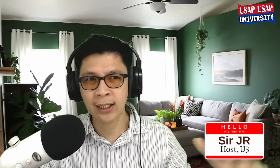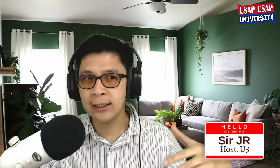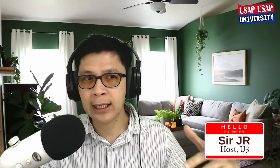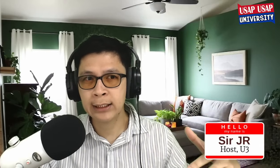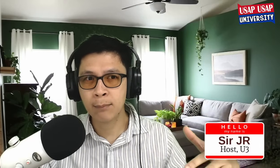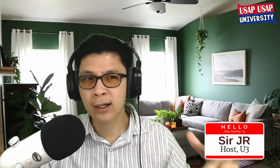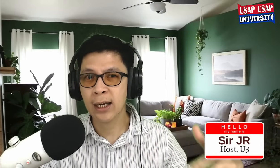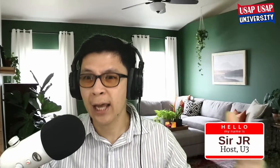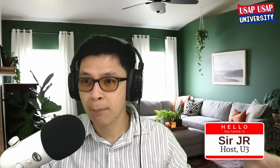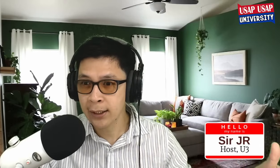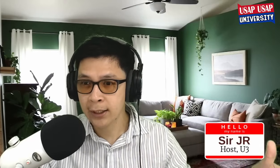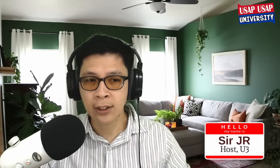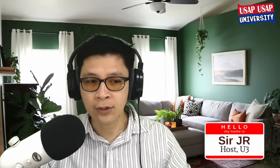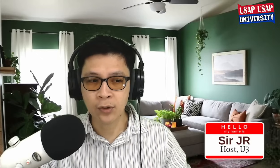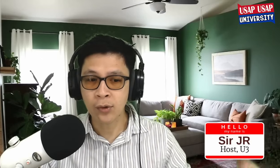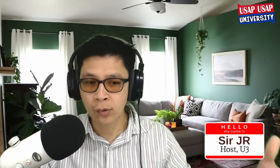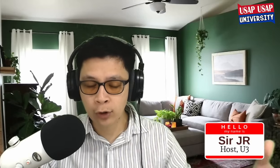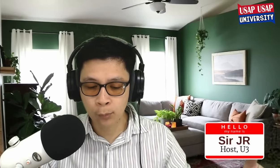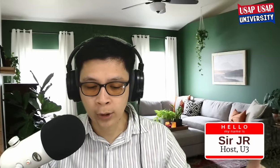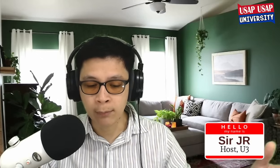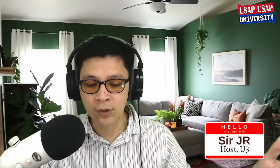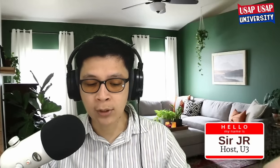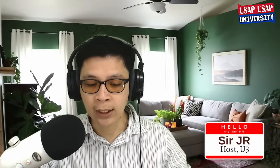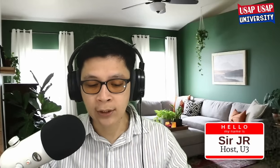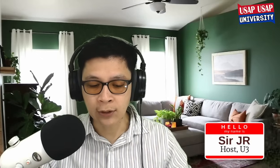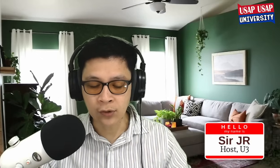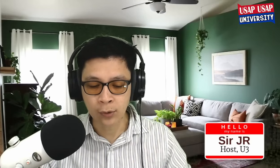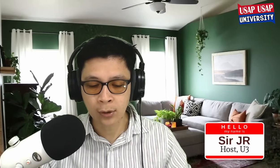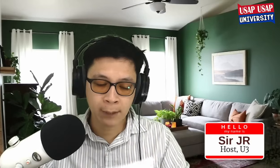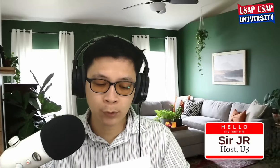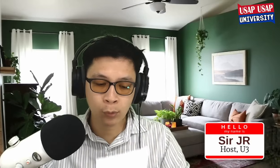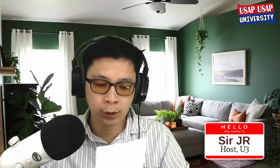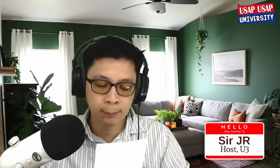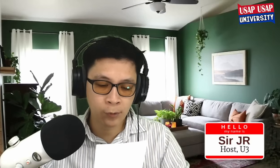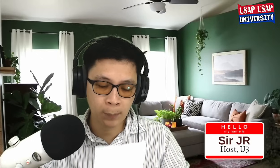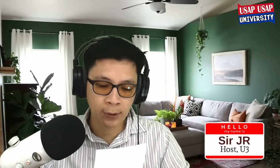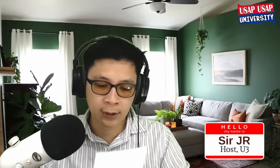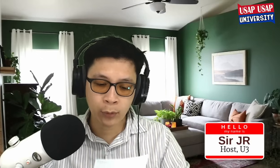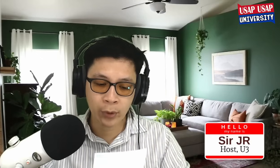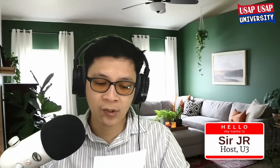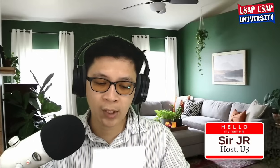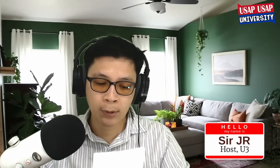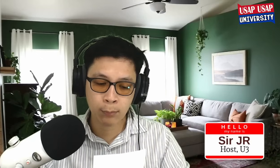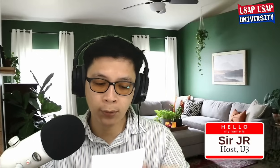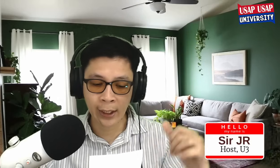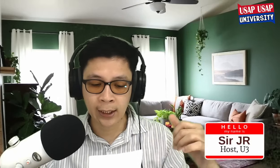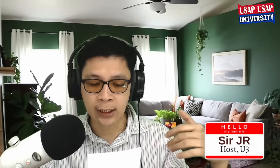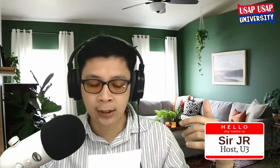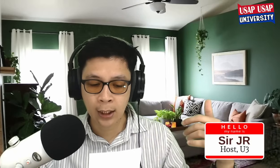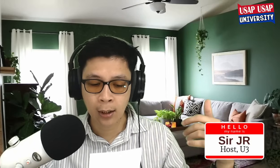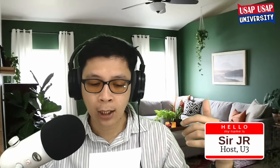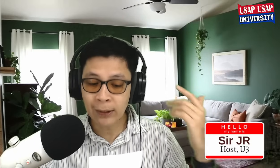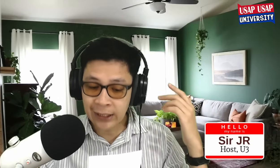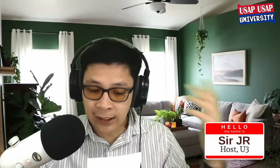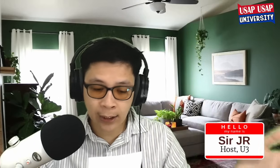it sa lahat lang ng mga kalaban ni Kristo? So, ganun po bang ibig sabihin ng Antikristo? And patungkol naman po sa pagtatakwil, sinasabi ni Brother Eli